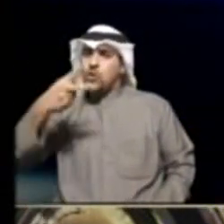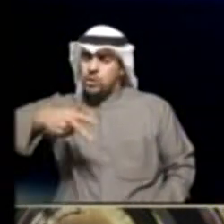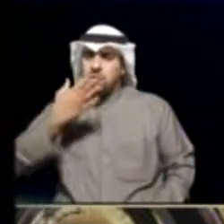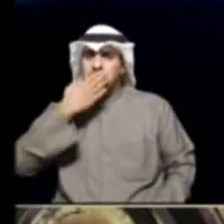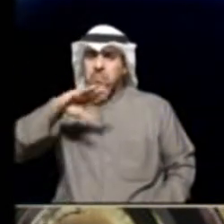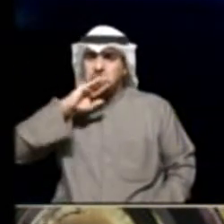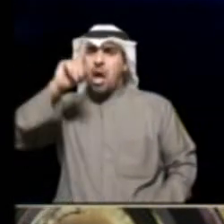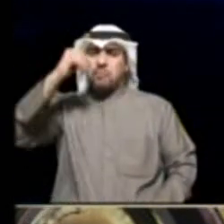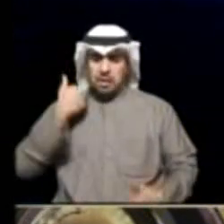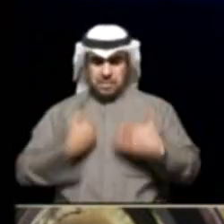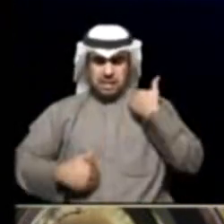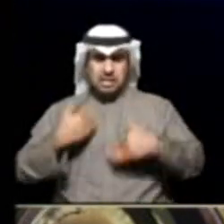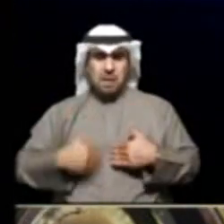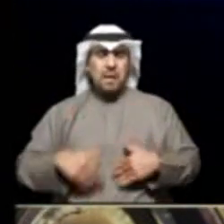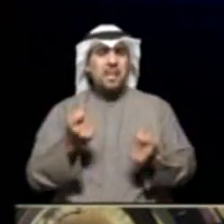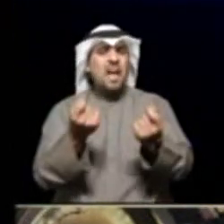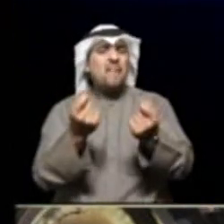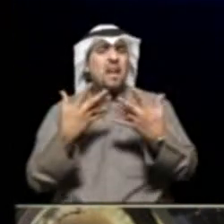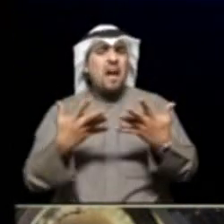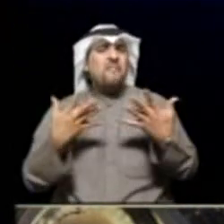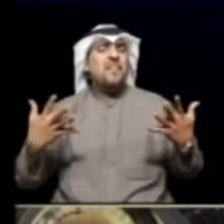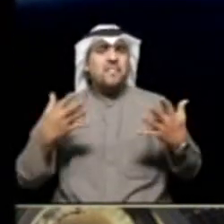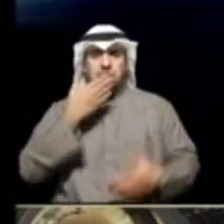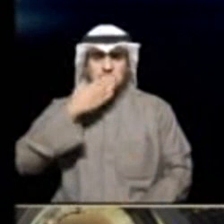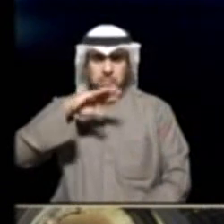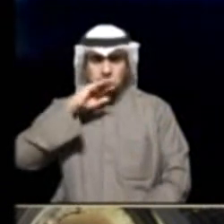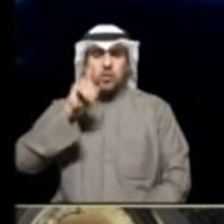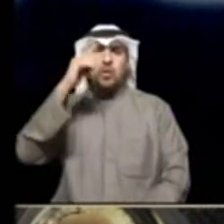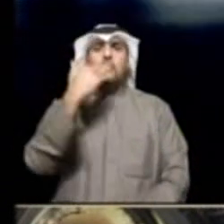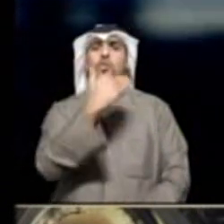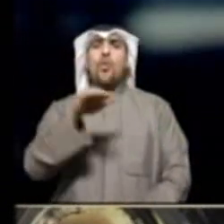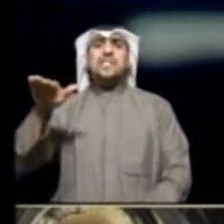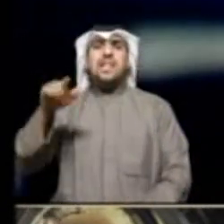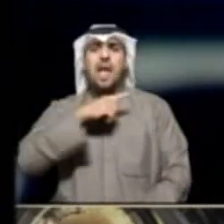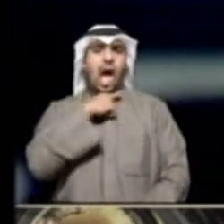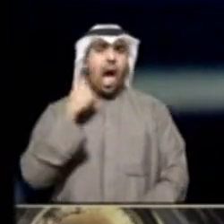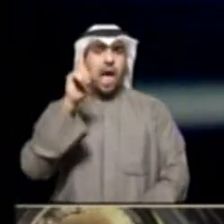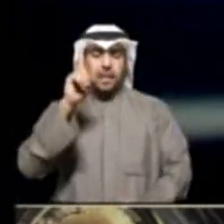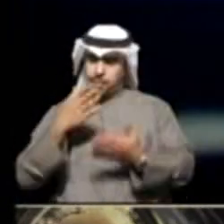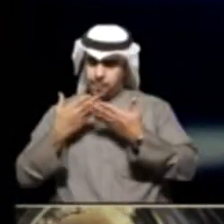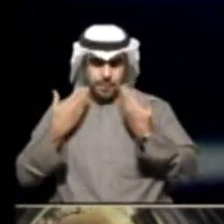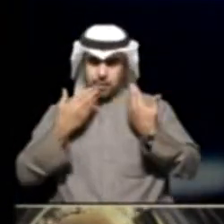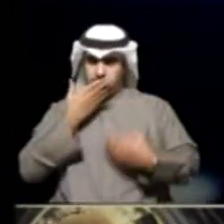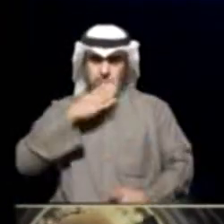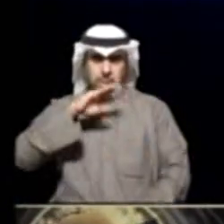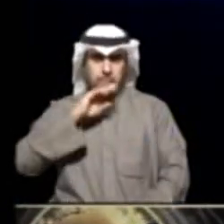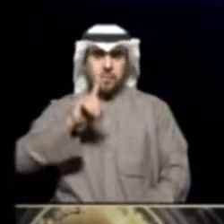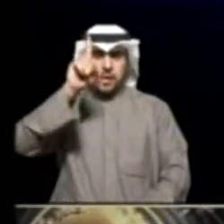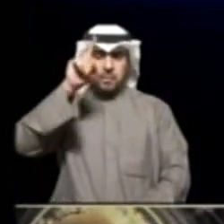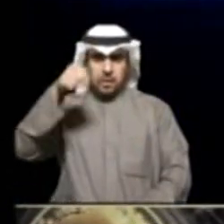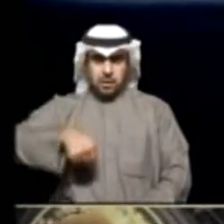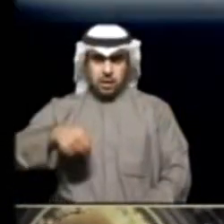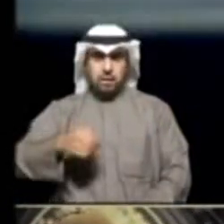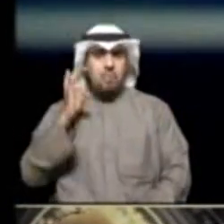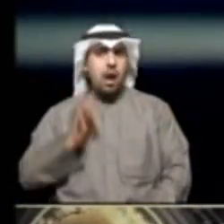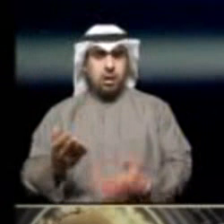اصاباتهم اصابات تقريبا بين بسيطه ومتوسطه. احنا طبعا العمل الاحترازي اللي